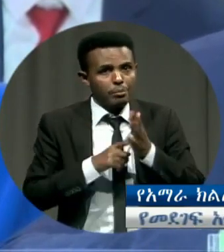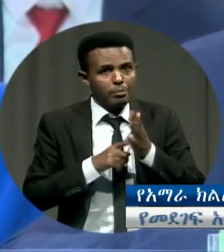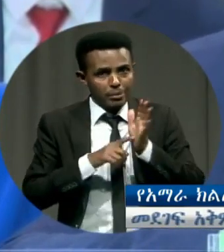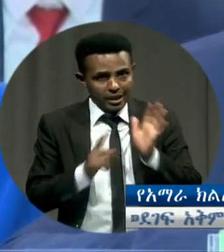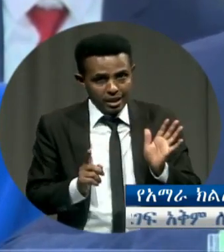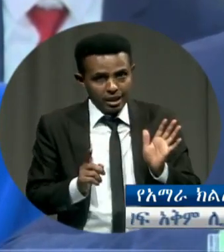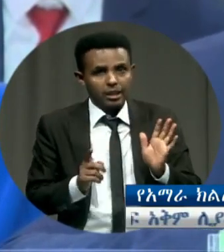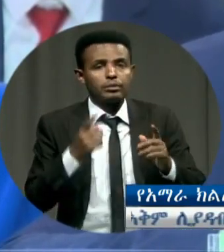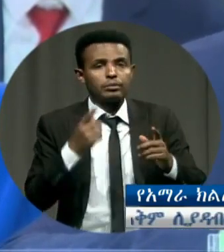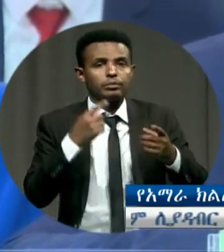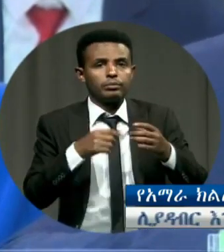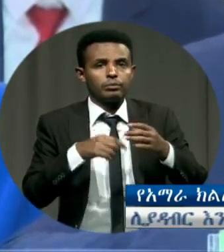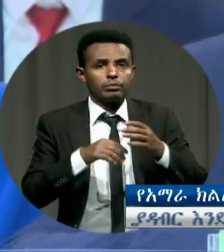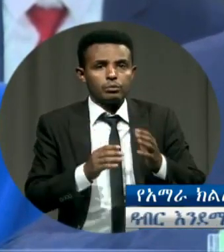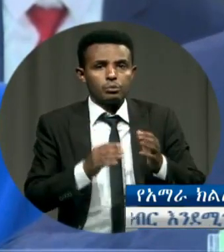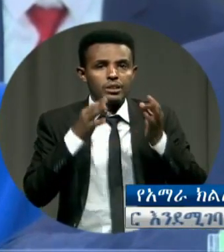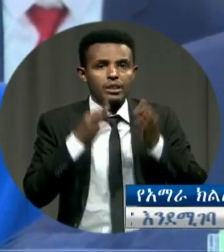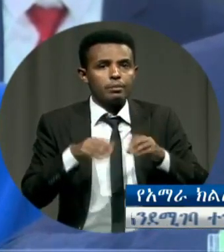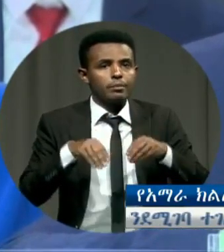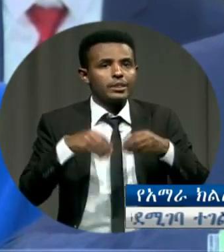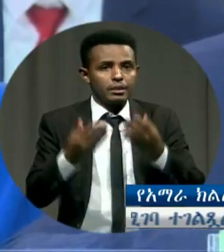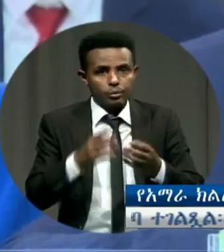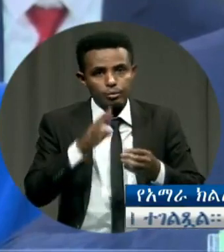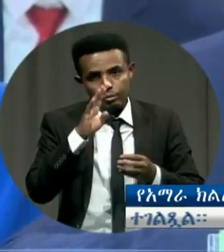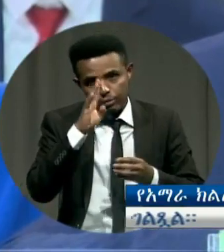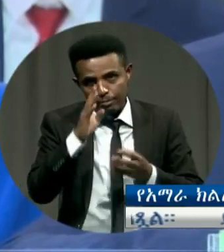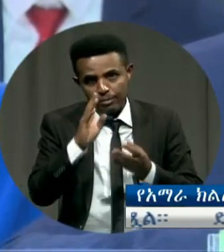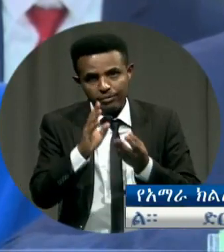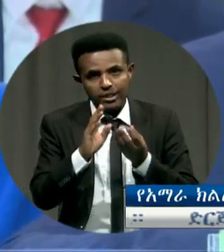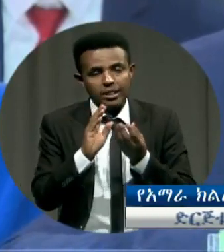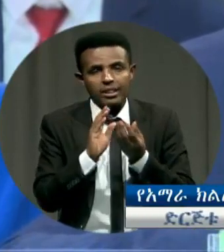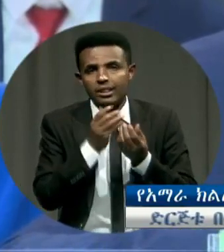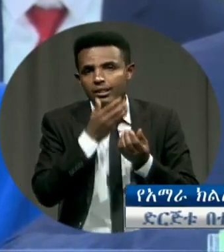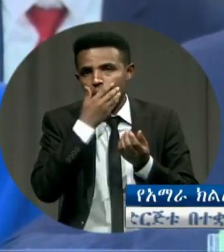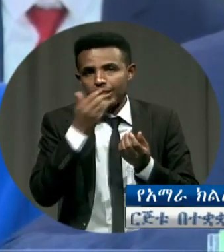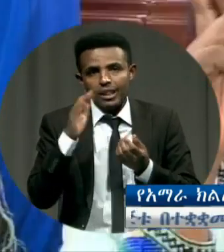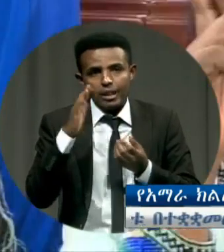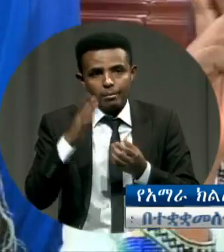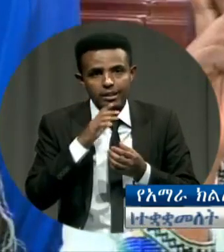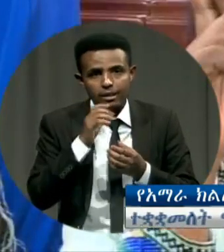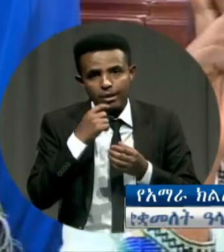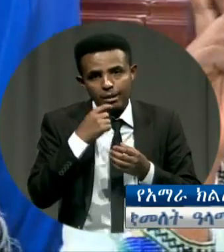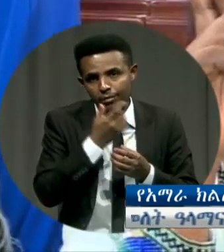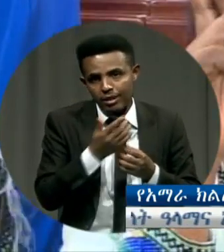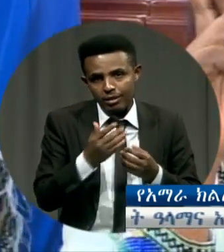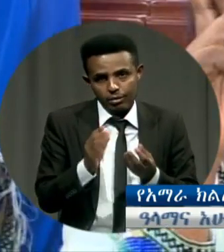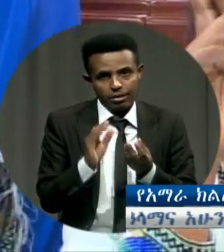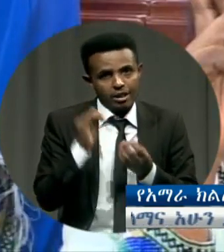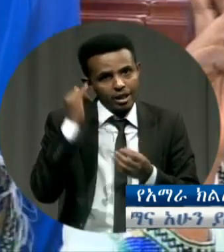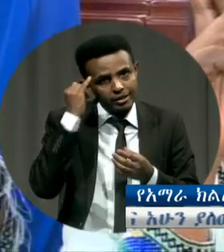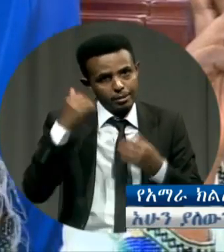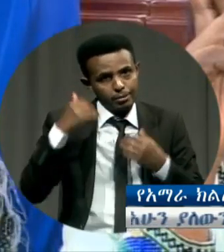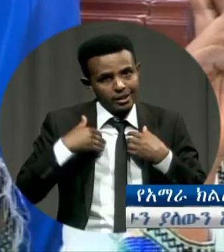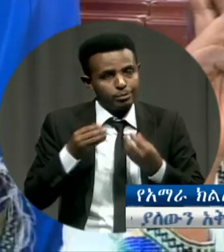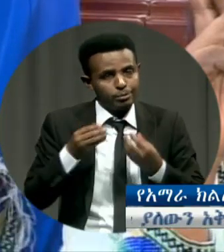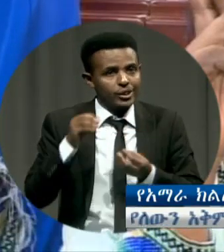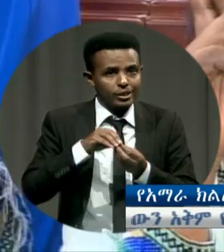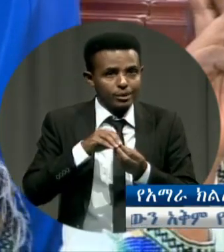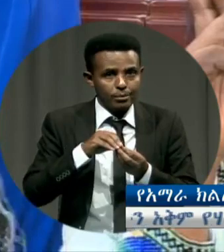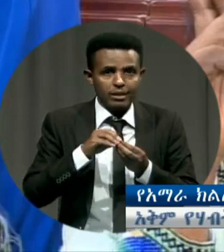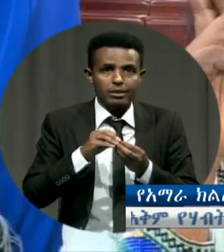ውሳኔ የምንሰጥበት ሁኔታ ቢፈጠር አይሻልም ወይ የሚል አስተያየት አለኝ። በተጨማሪ ለምን